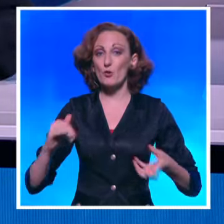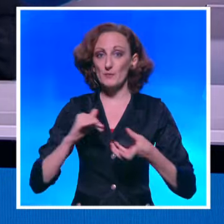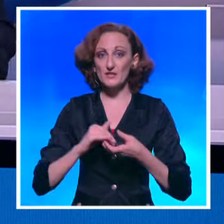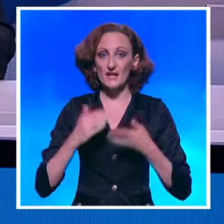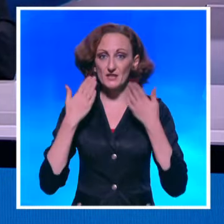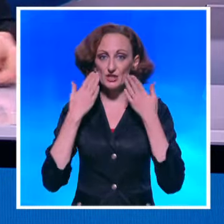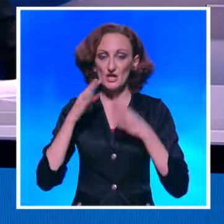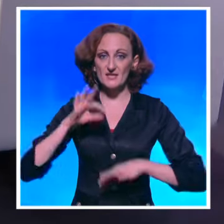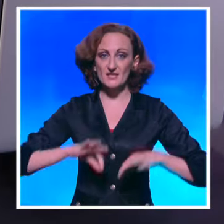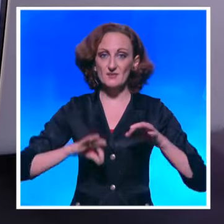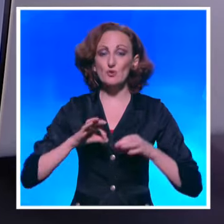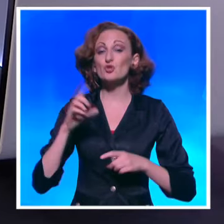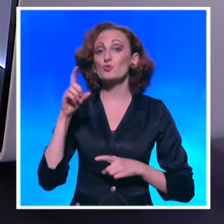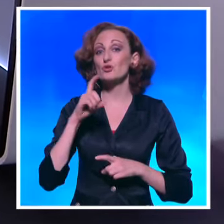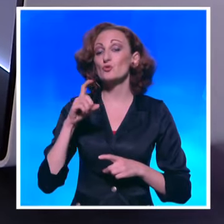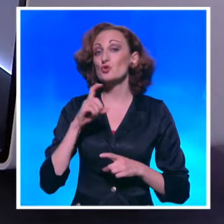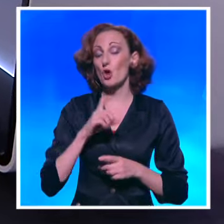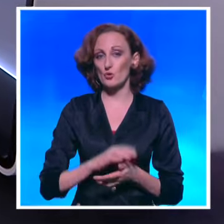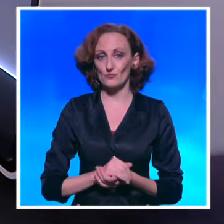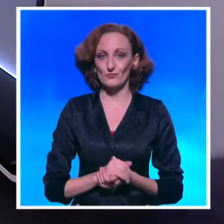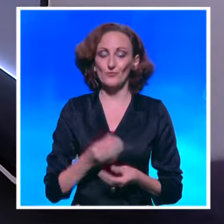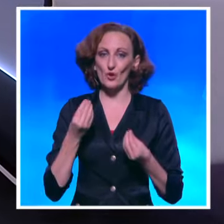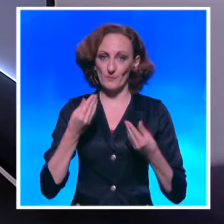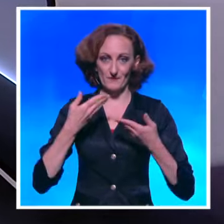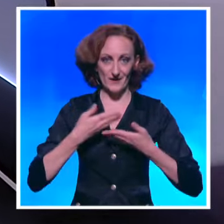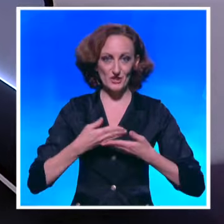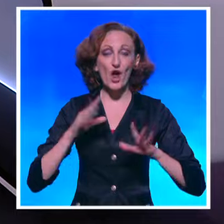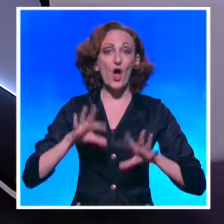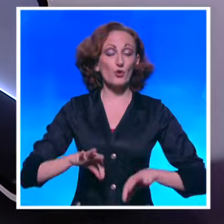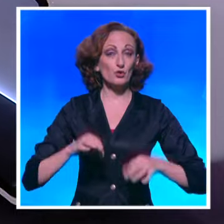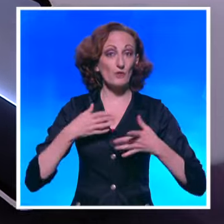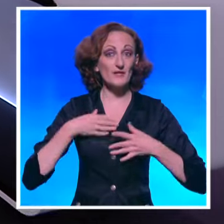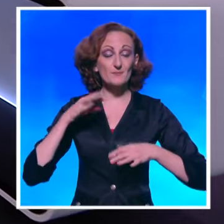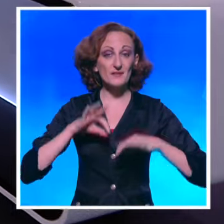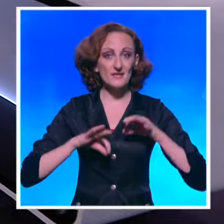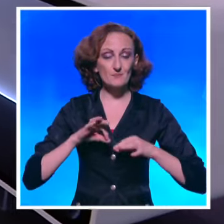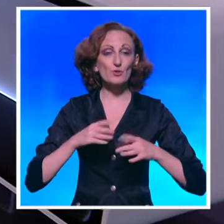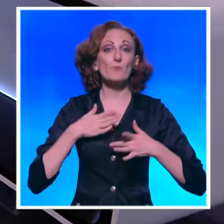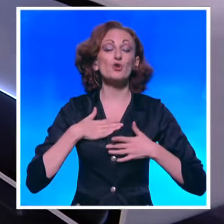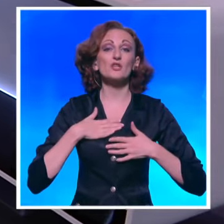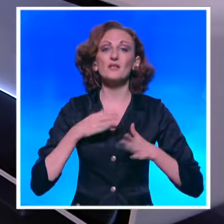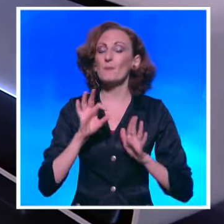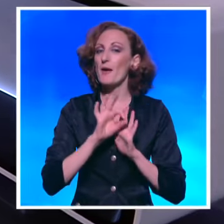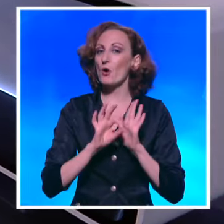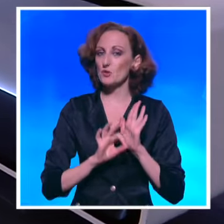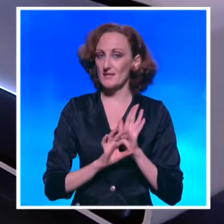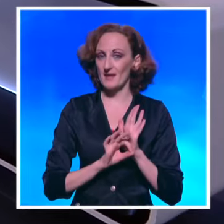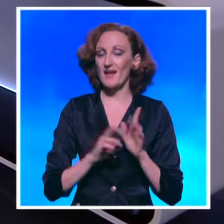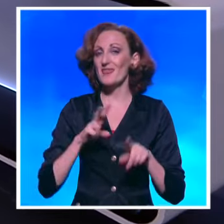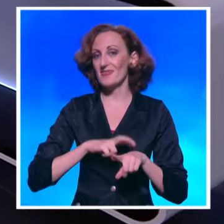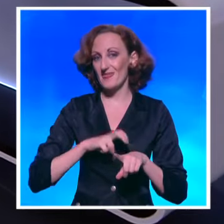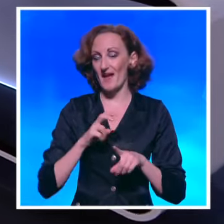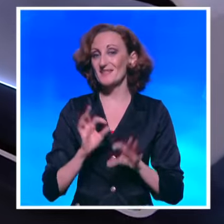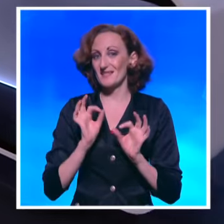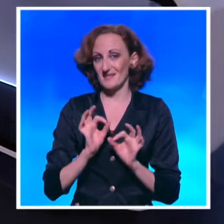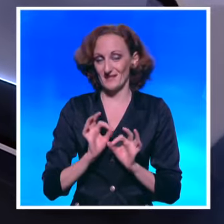избори Стил Цицелков. Здравейте и добре дошли. Здравейте. Готови ли сме за избори? Може ли да си поставим оценка? Да, със сигурност